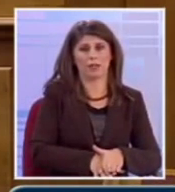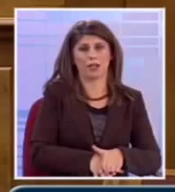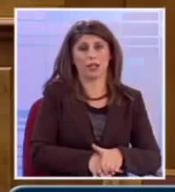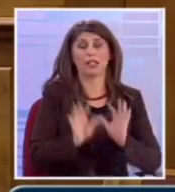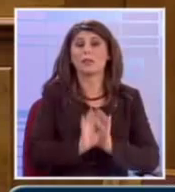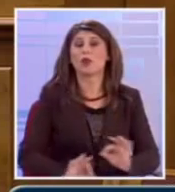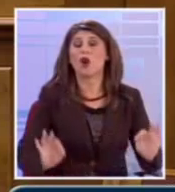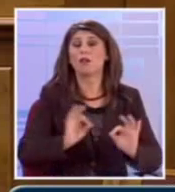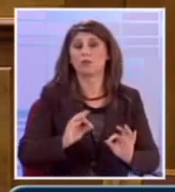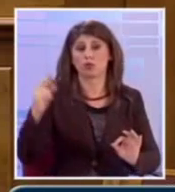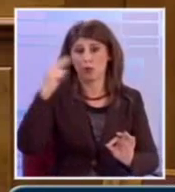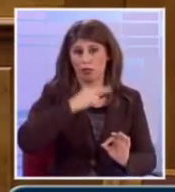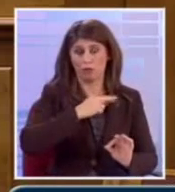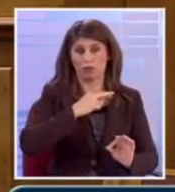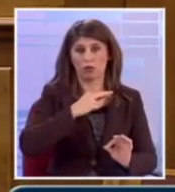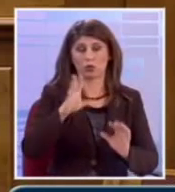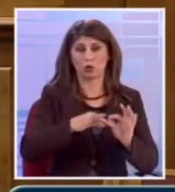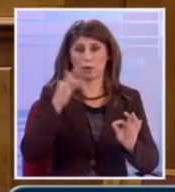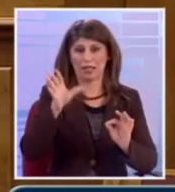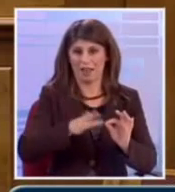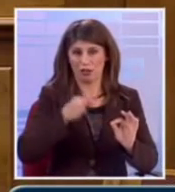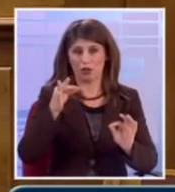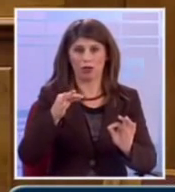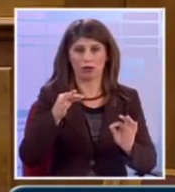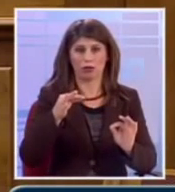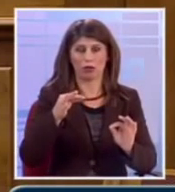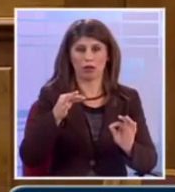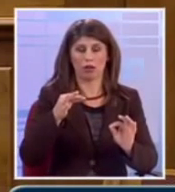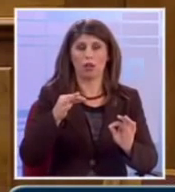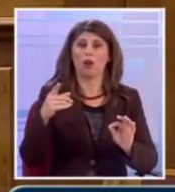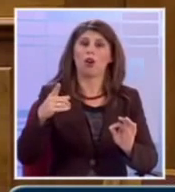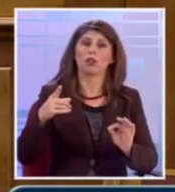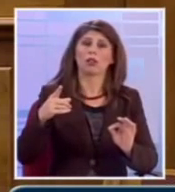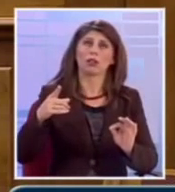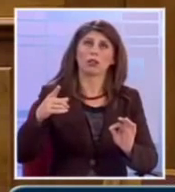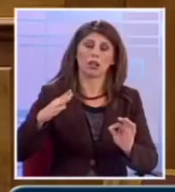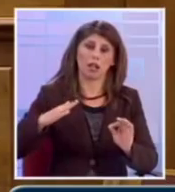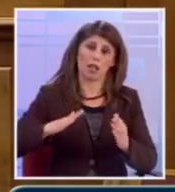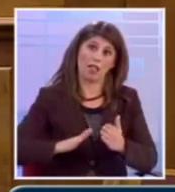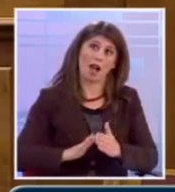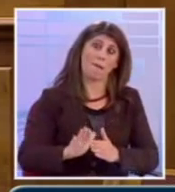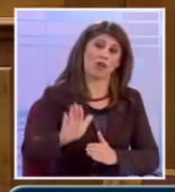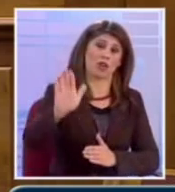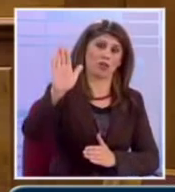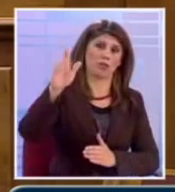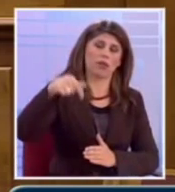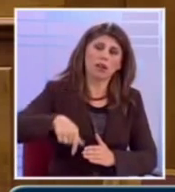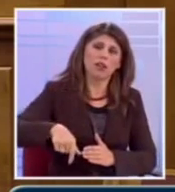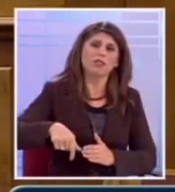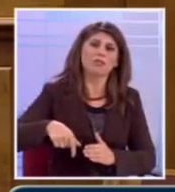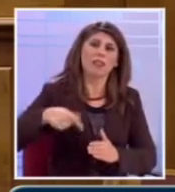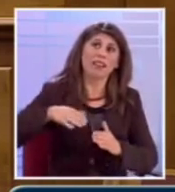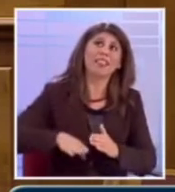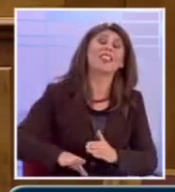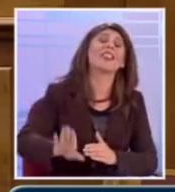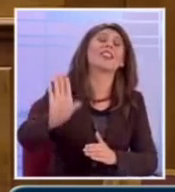πρόβλεψη του πρωθυπουργού το Σεπτέμβρη ότι θα απογειωθούμε ενώ σήμερα αντί να